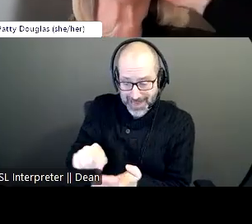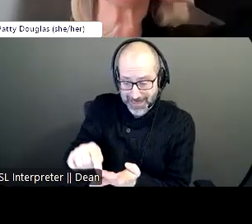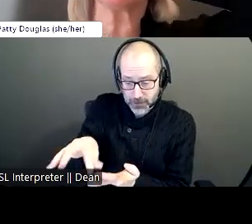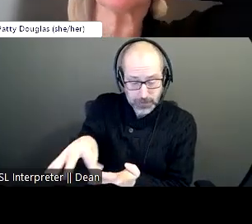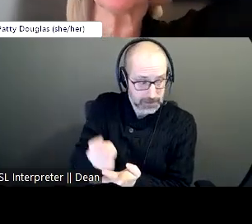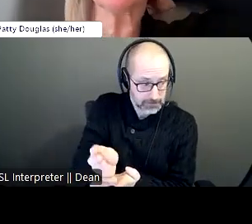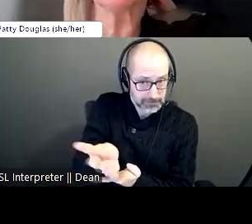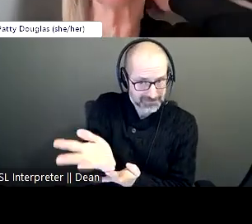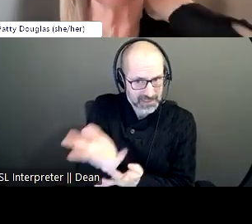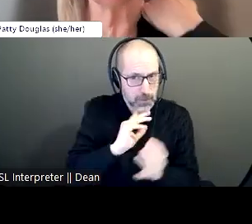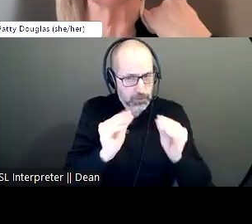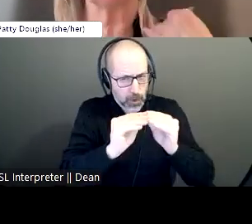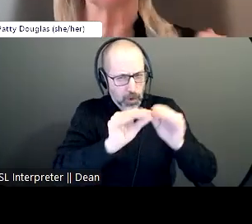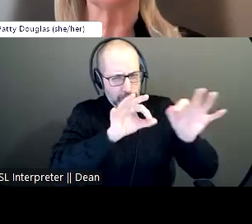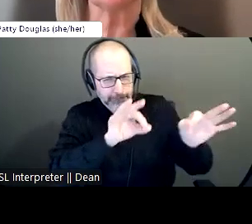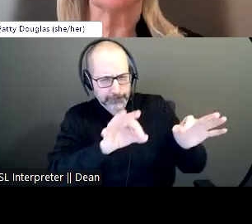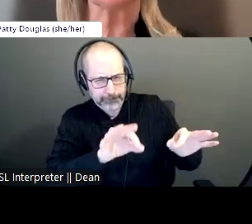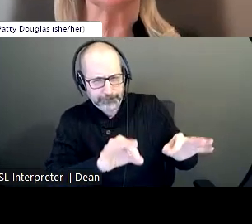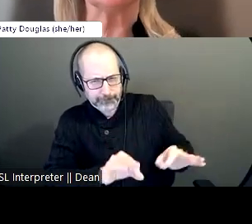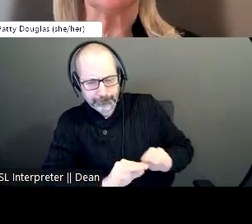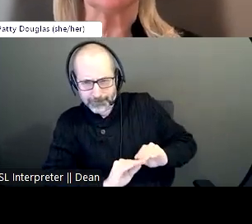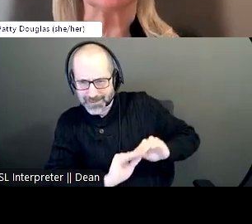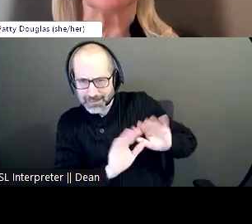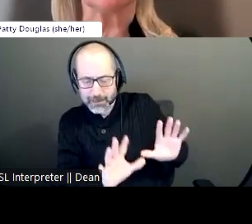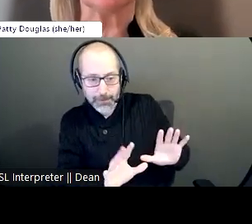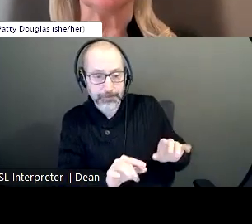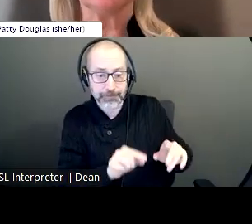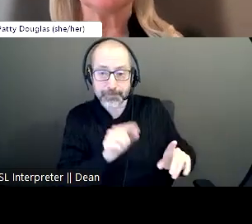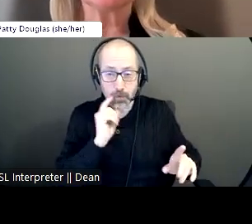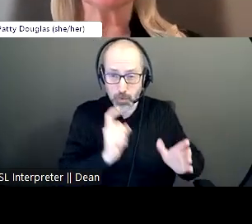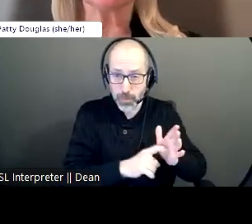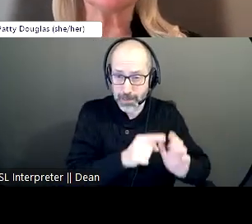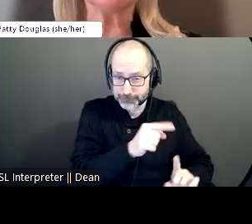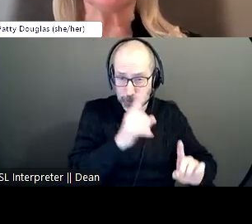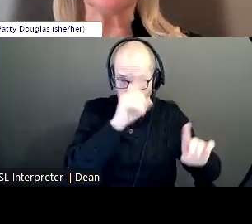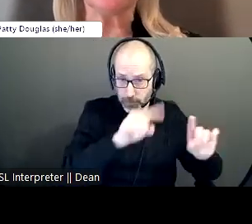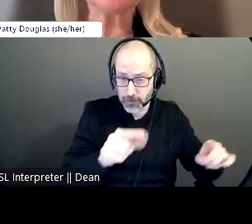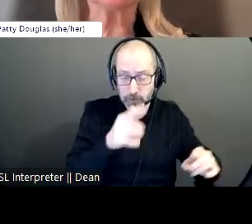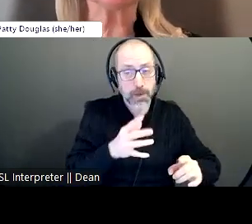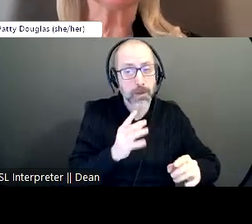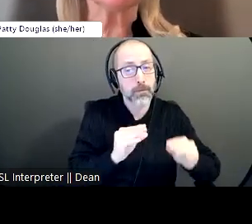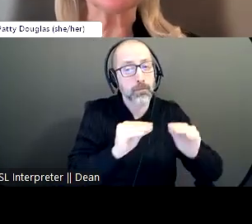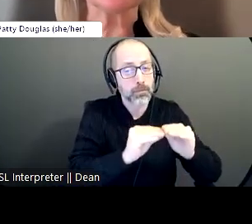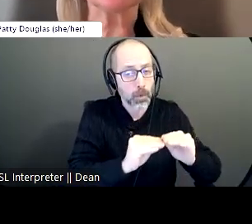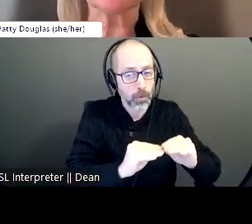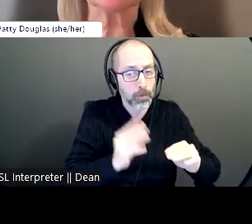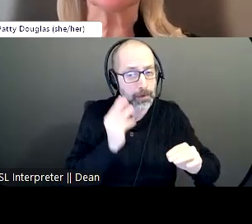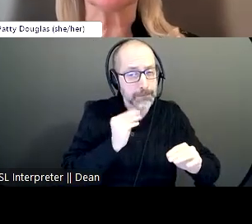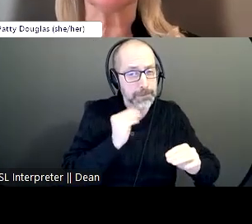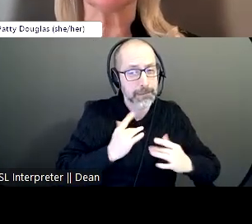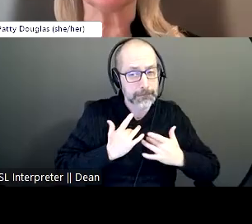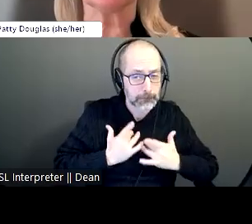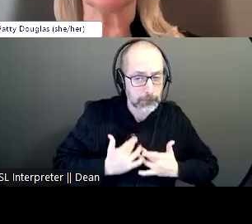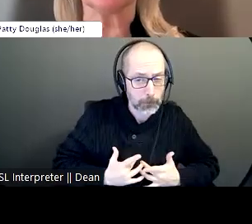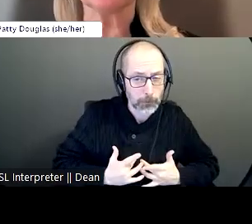Une note aussi, les personnes neurodivergentes sont plus susceptibles de vivre de la dépression, de l'anxiété. Alors,